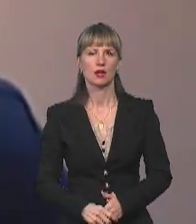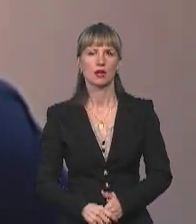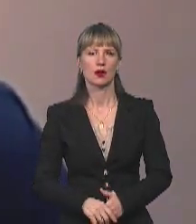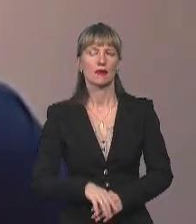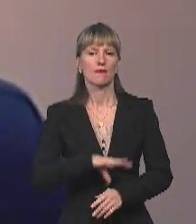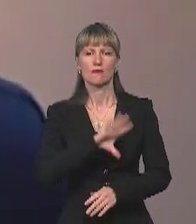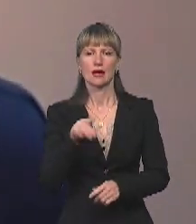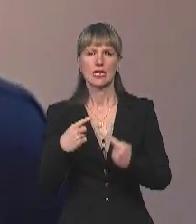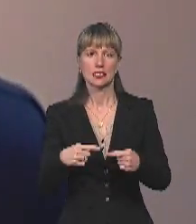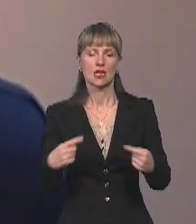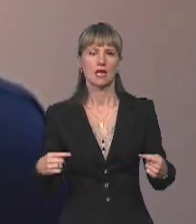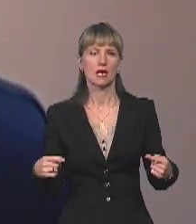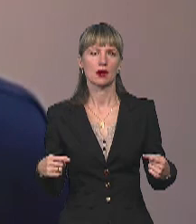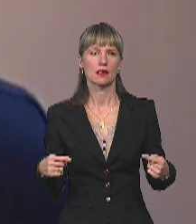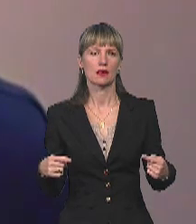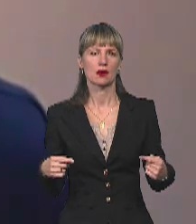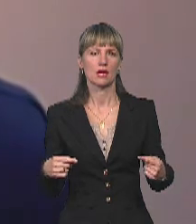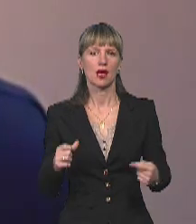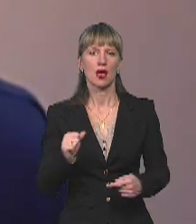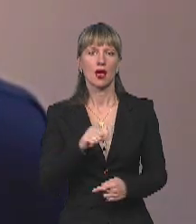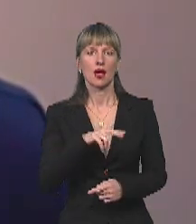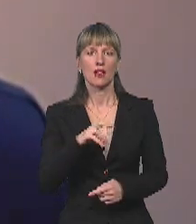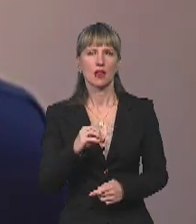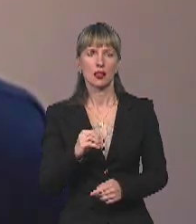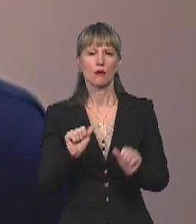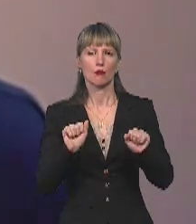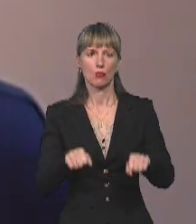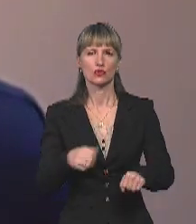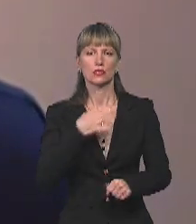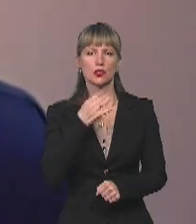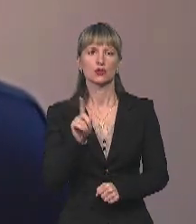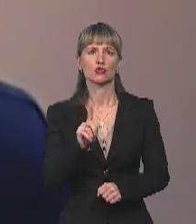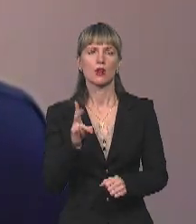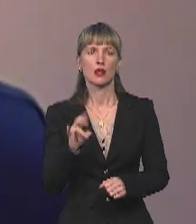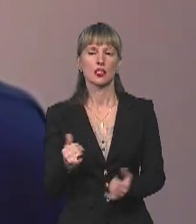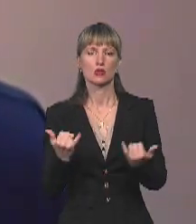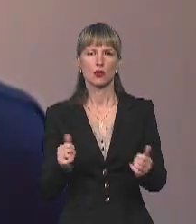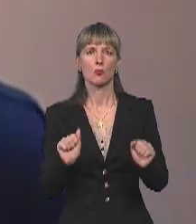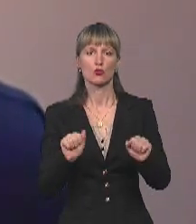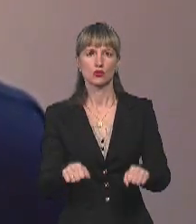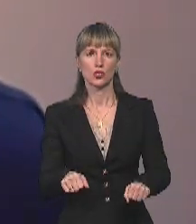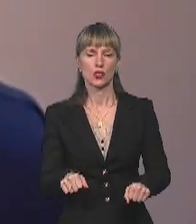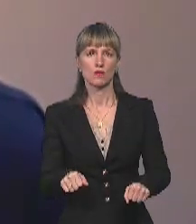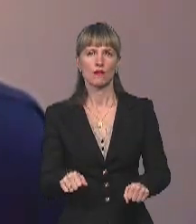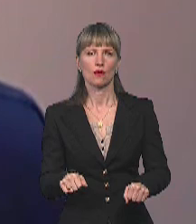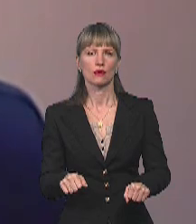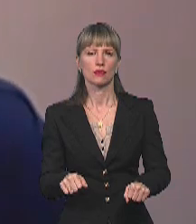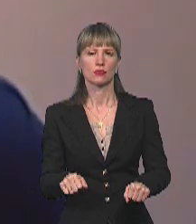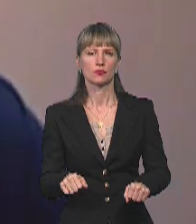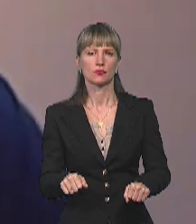всіляке. От. Але можу сказати, що на сьогодні можливо